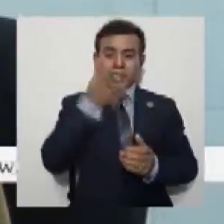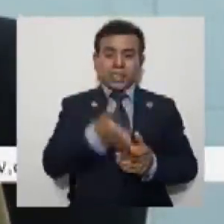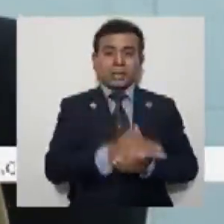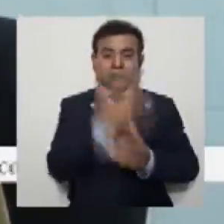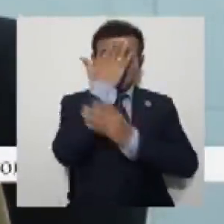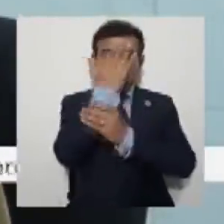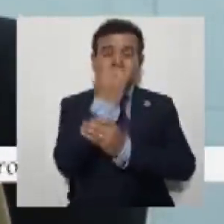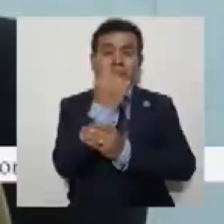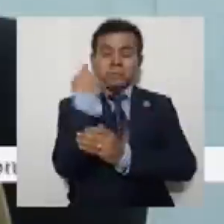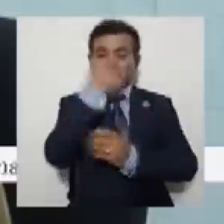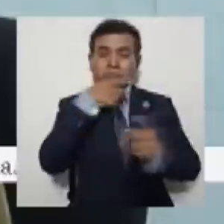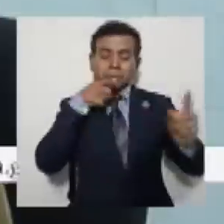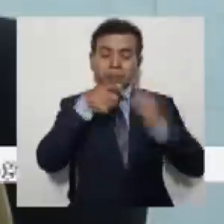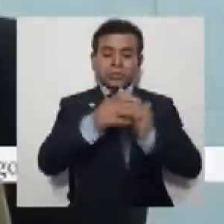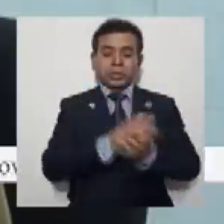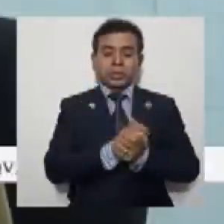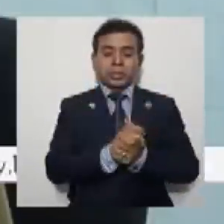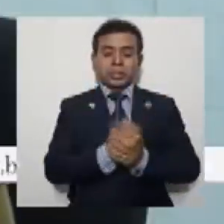60 10 শতাংশ 60 বয়সের